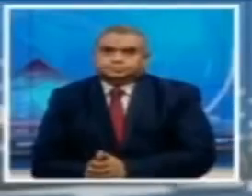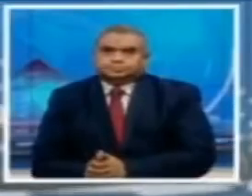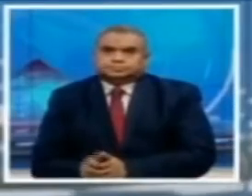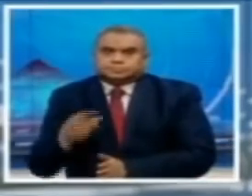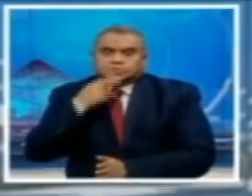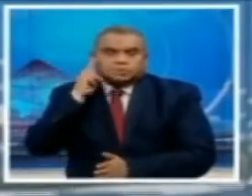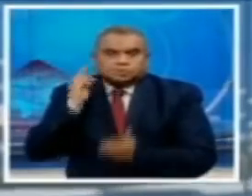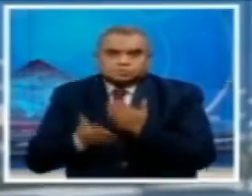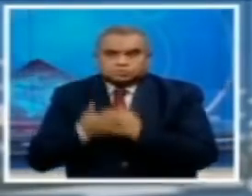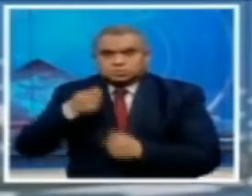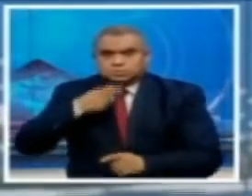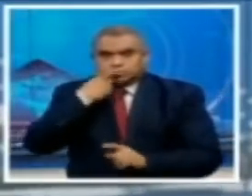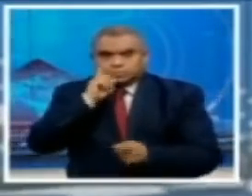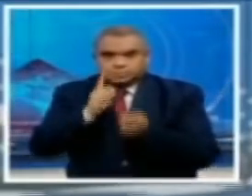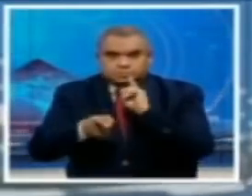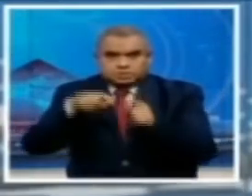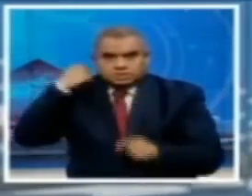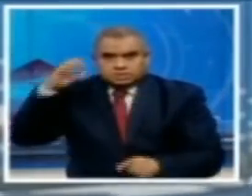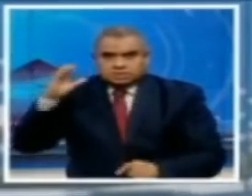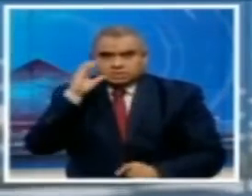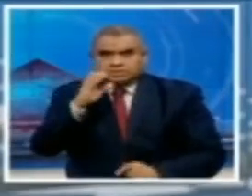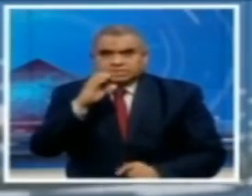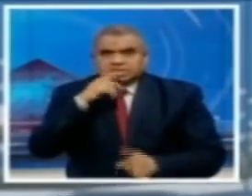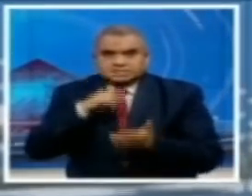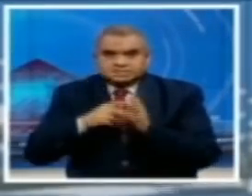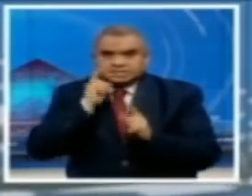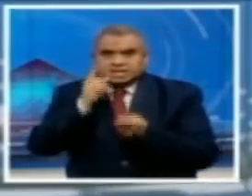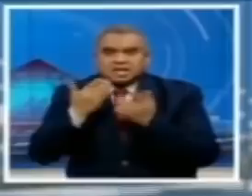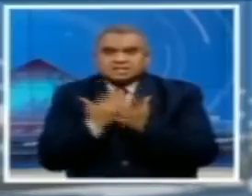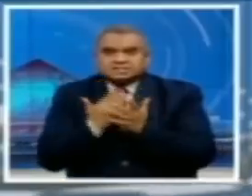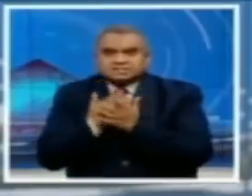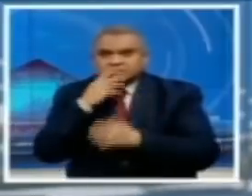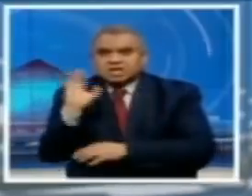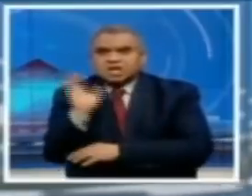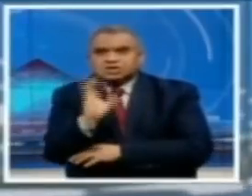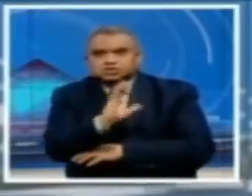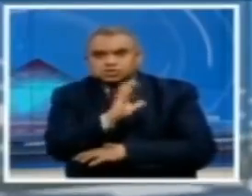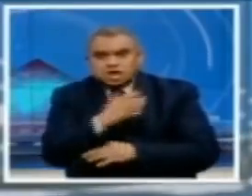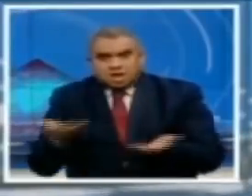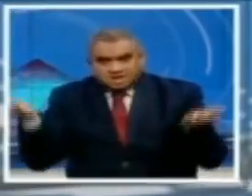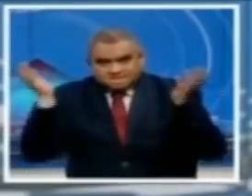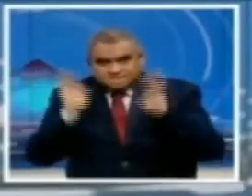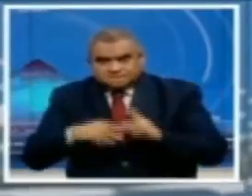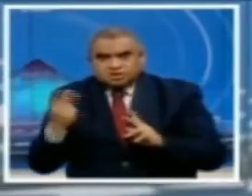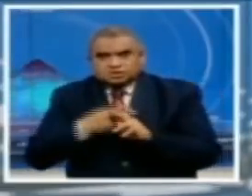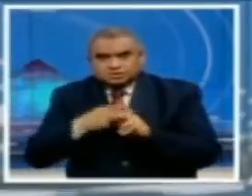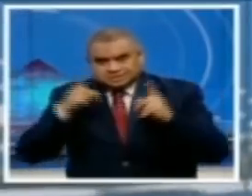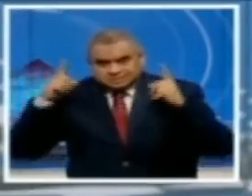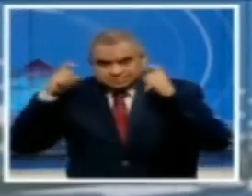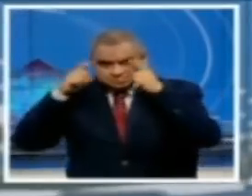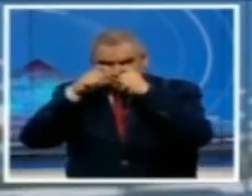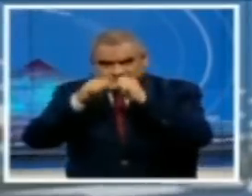أهلا بكم من جديد. تنفيذا لتوجيهات الرئيس عبد الفتاح السيسي بالتخفيف عن كاهل المواطنين الأكثر